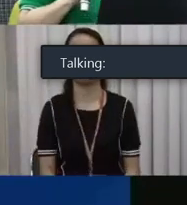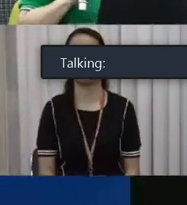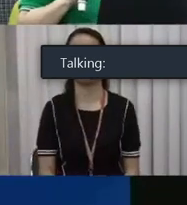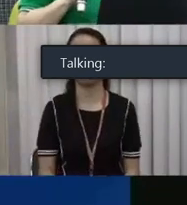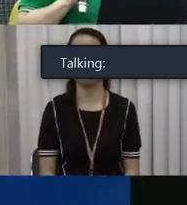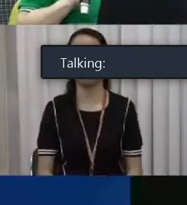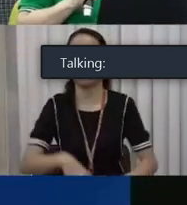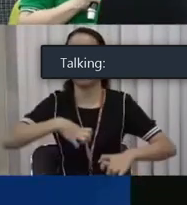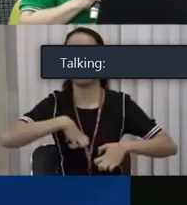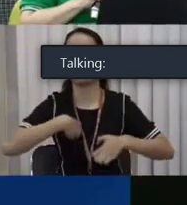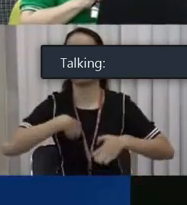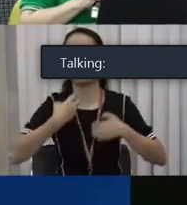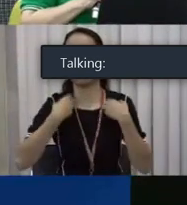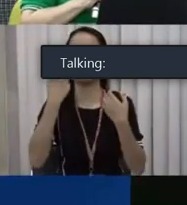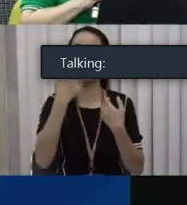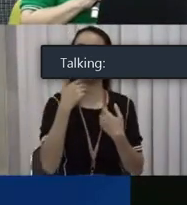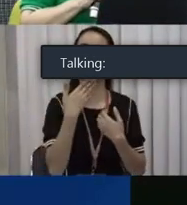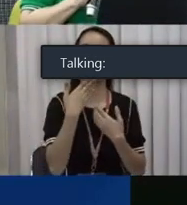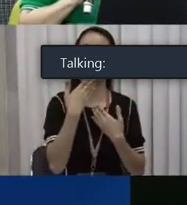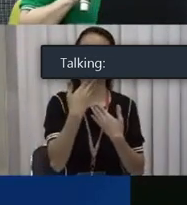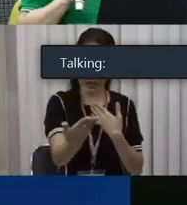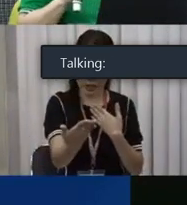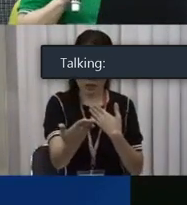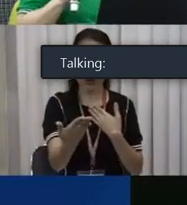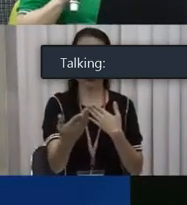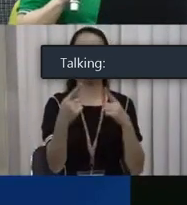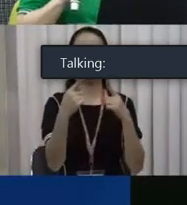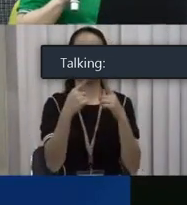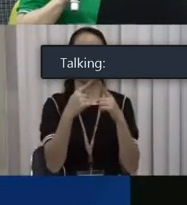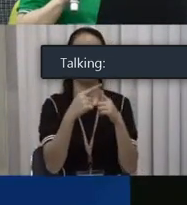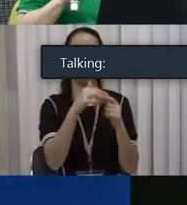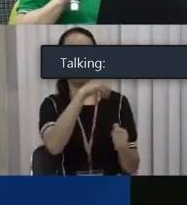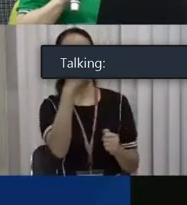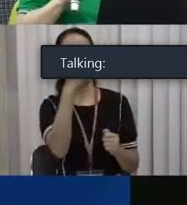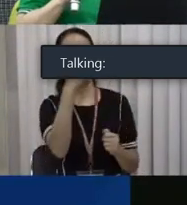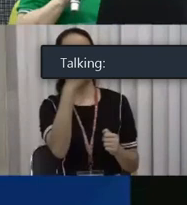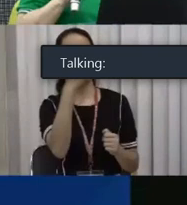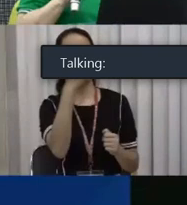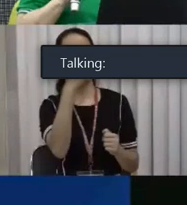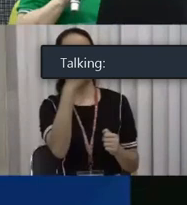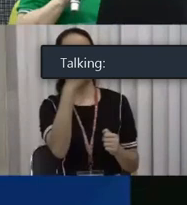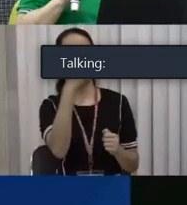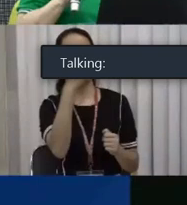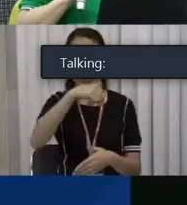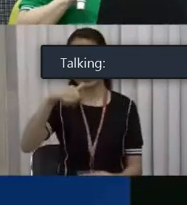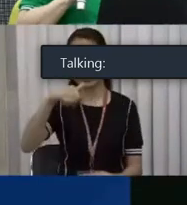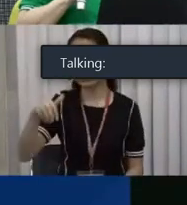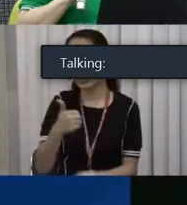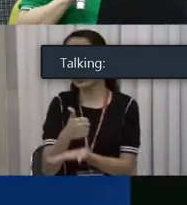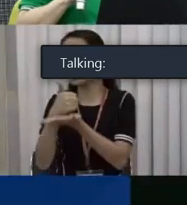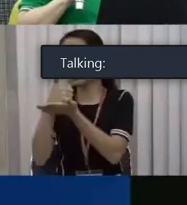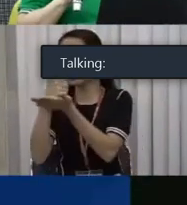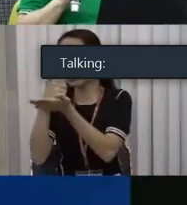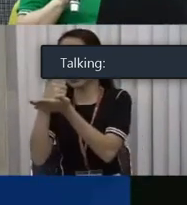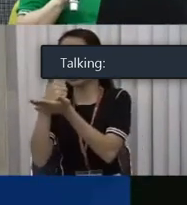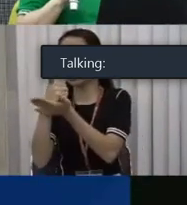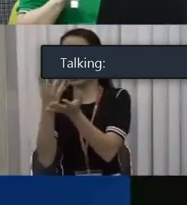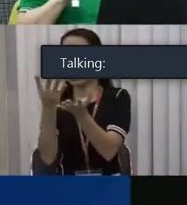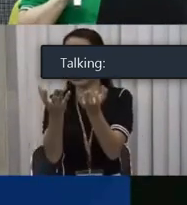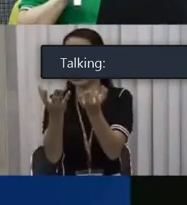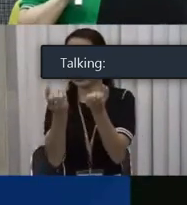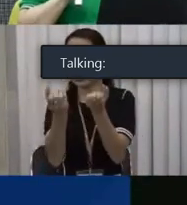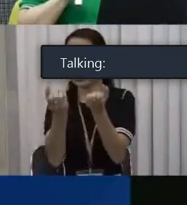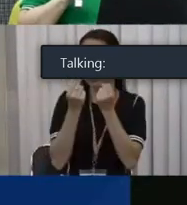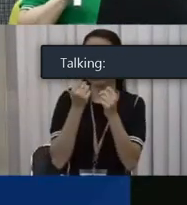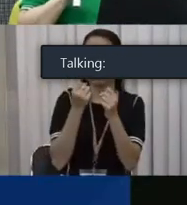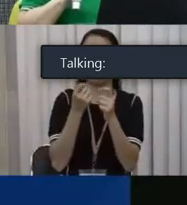Then, express your gratitude. So, any assistance nga atong madawat, favor, na ato